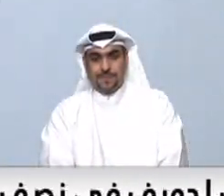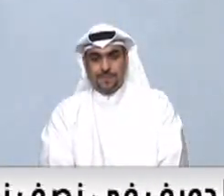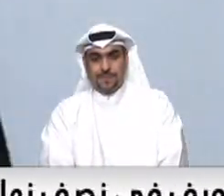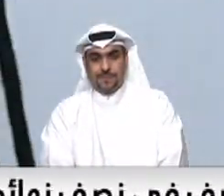2024 y